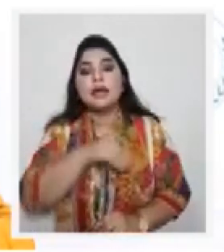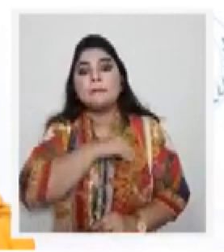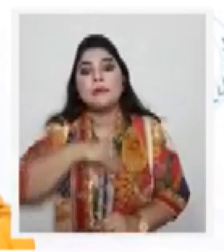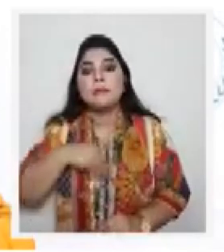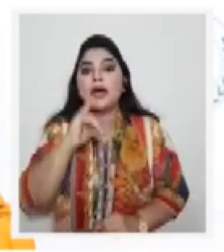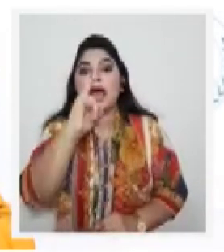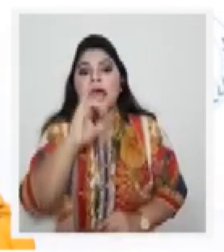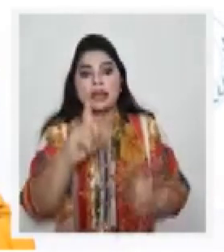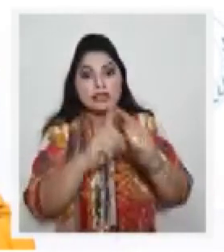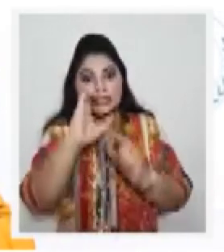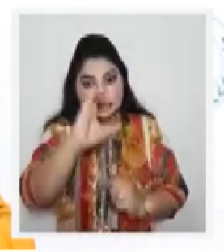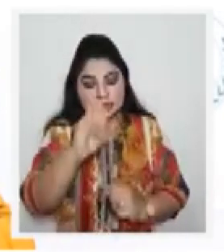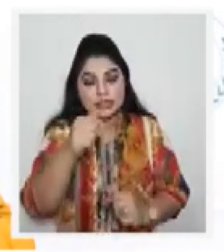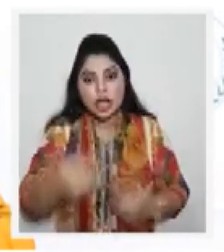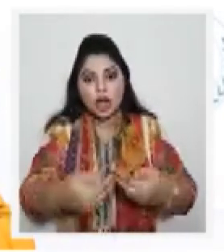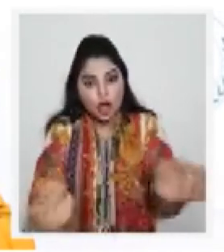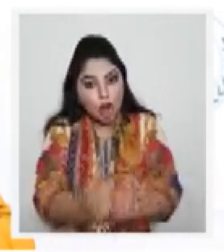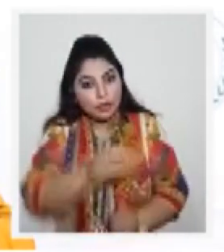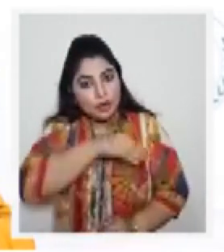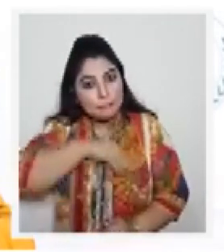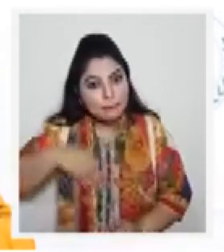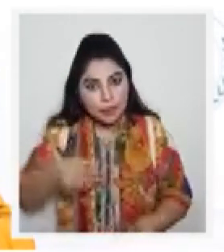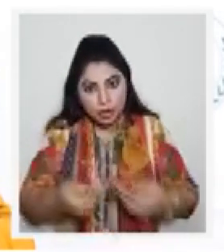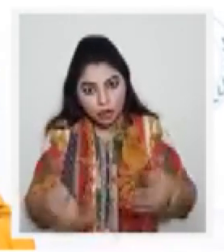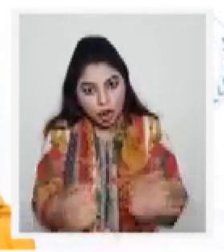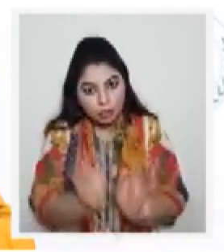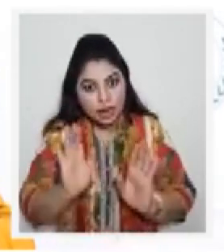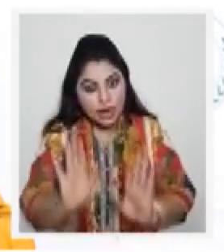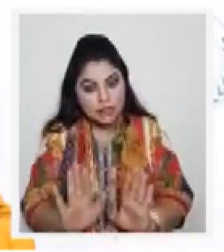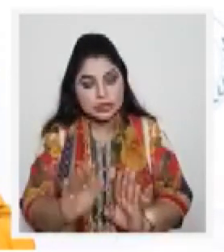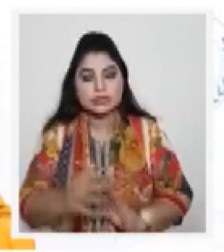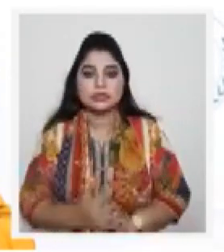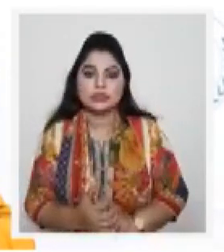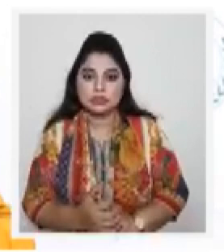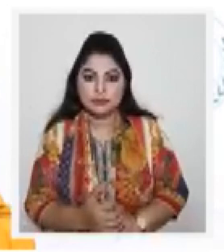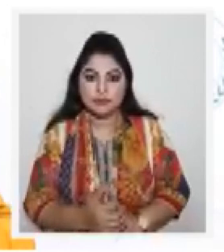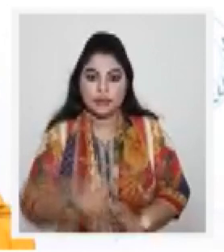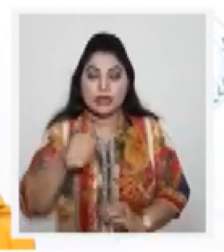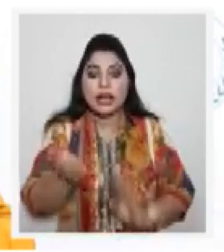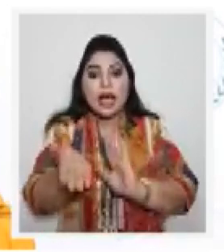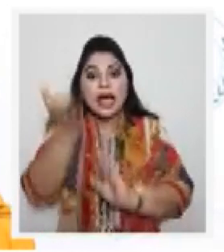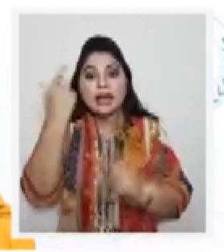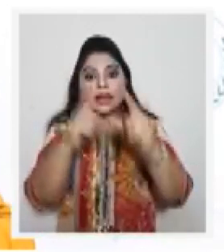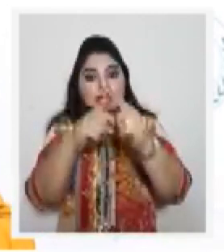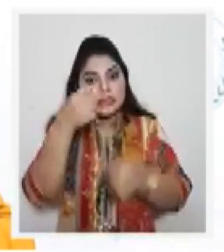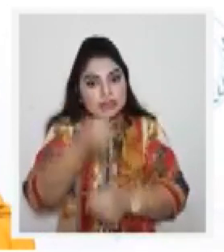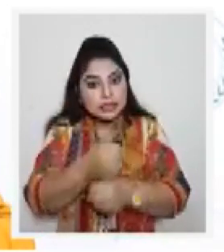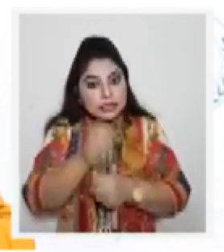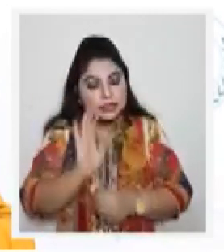আছে, রোগ নিয়ন্ত্রণ এবং লাইন ডিরেক্টর থেকে সদস্য আছেন, IDCR থেকে আছেন এবং